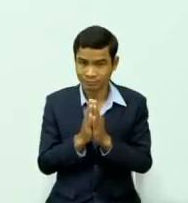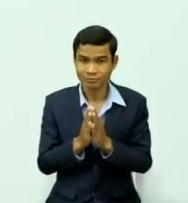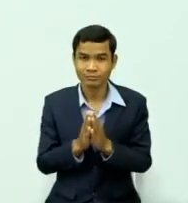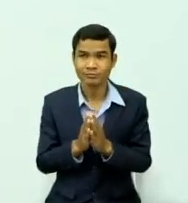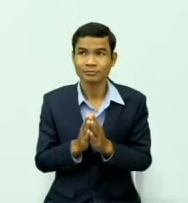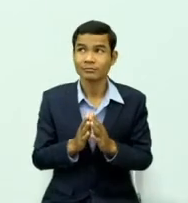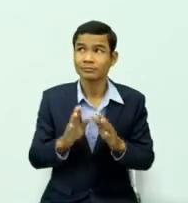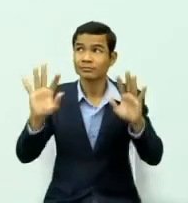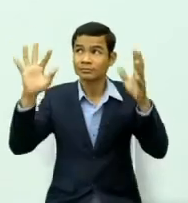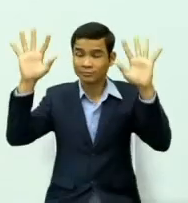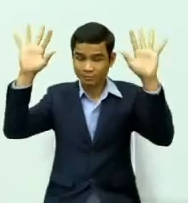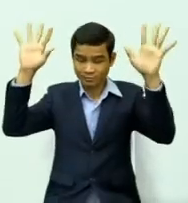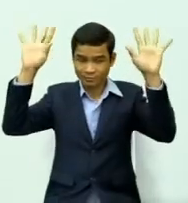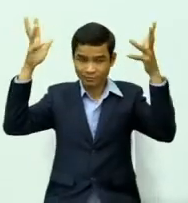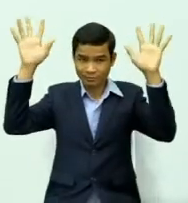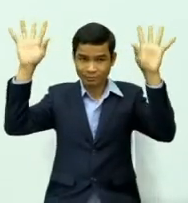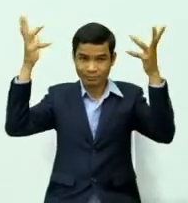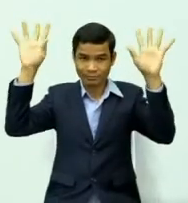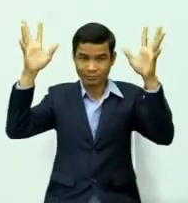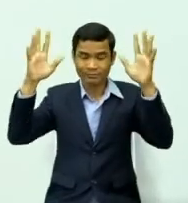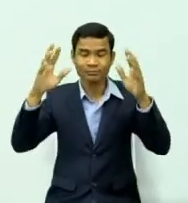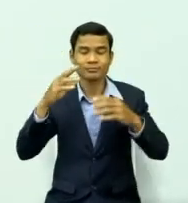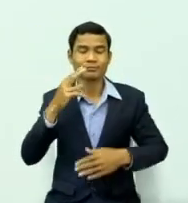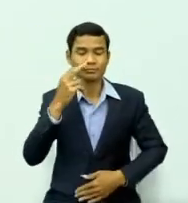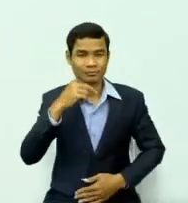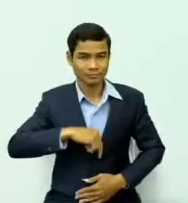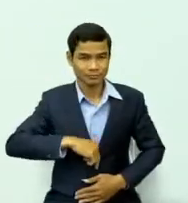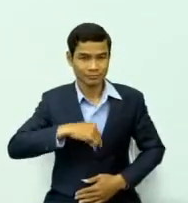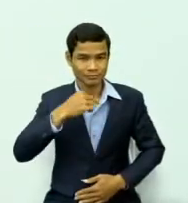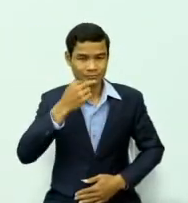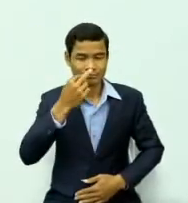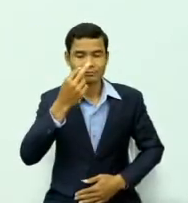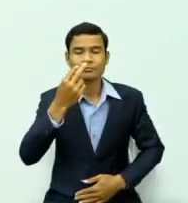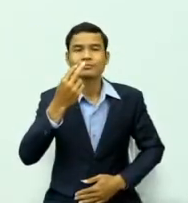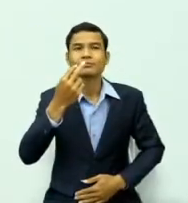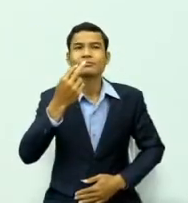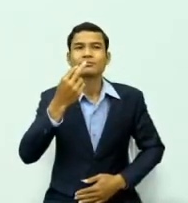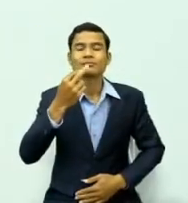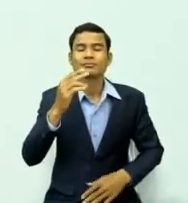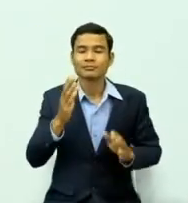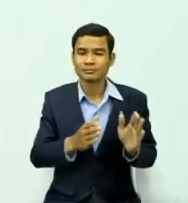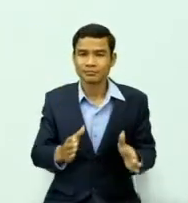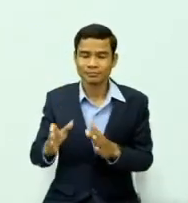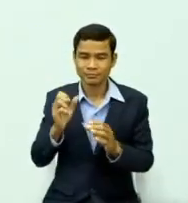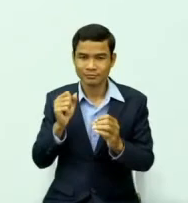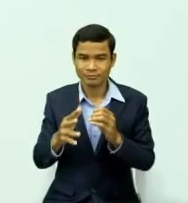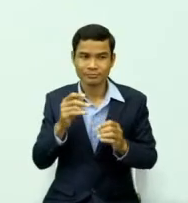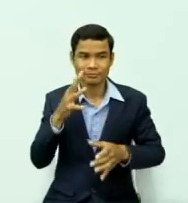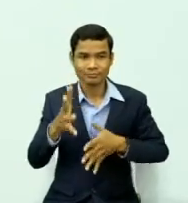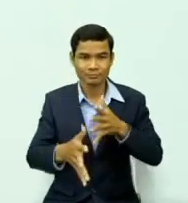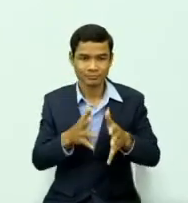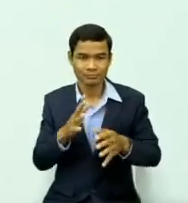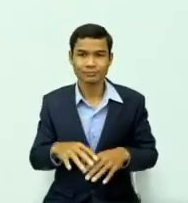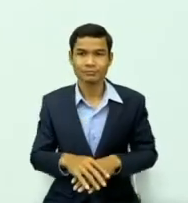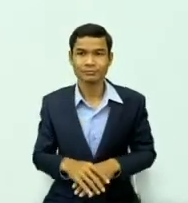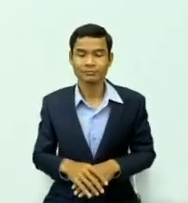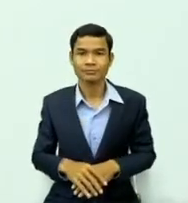hả lúc đây lần lửa chà đốt đằng hào mày vén mũi ta tìm chấp đàm ạn